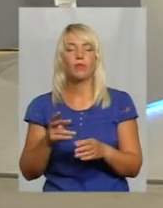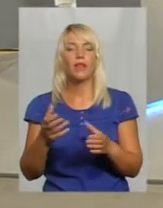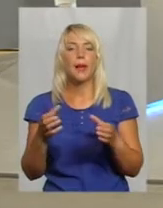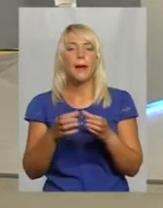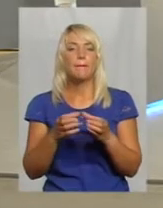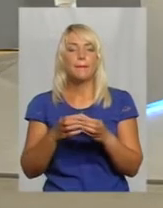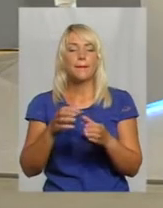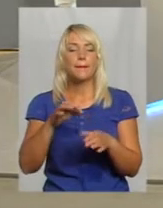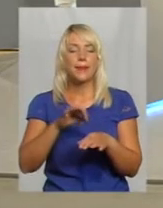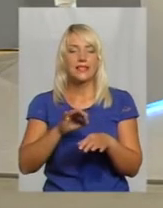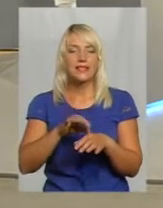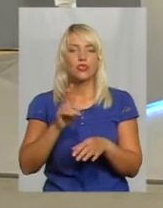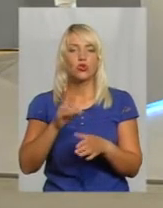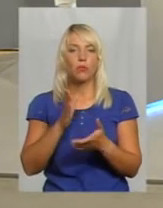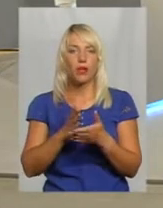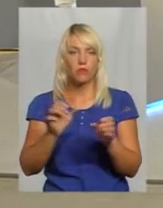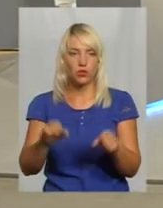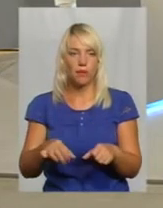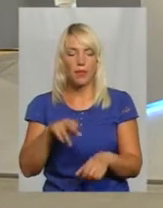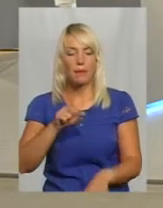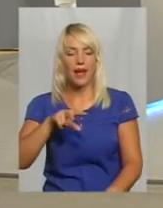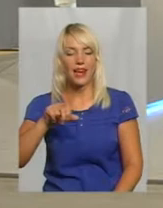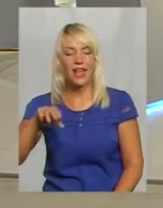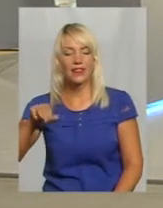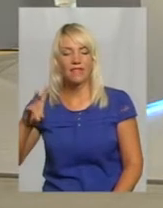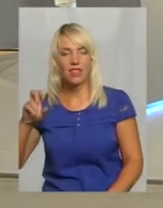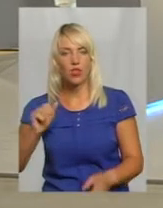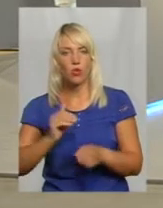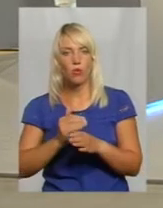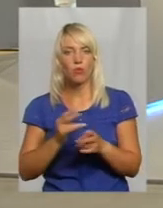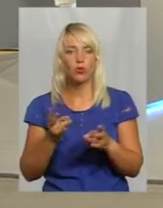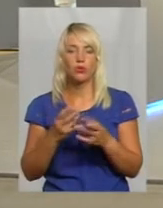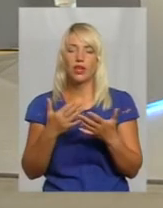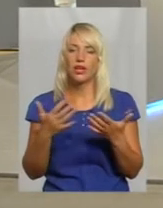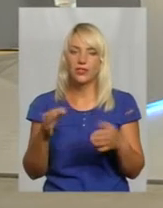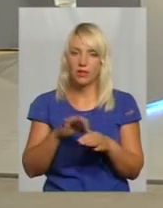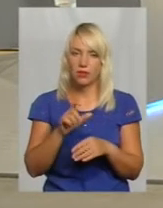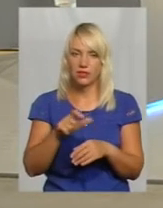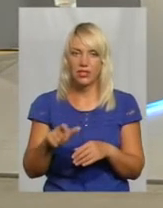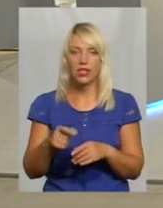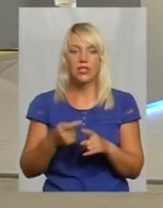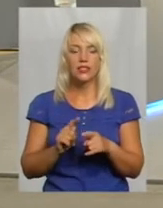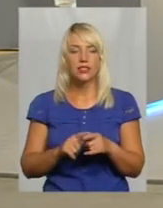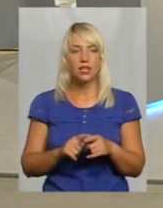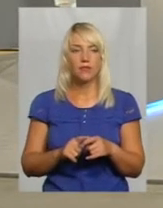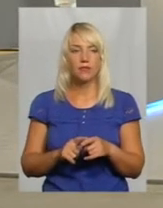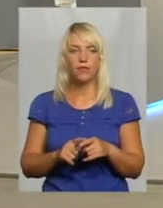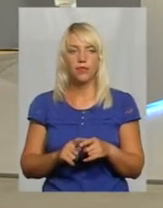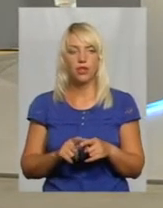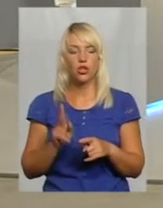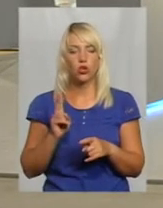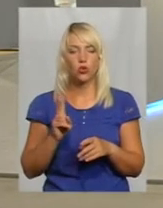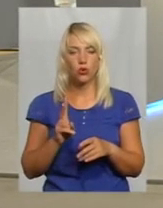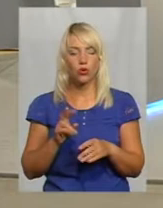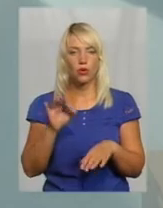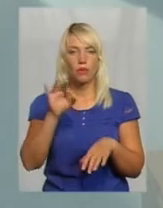має можливість? Ну, паліативної допомоги потребують різні пацієнти. Це пацієнти, які перенесли